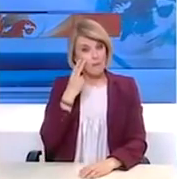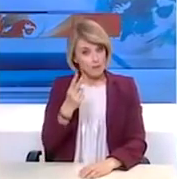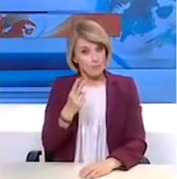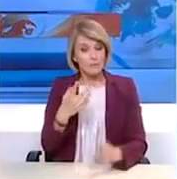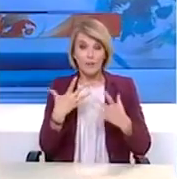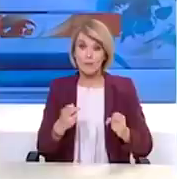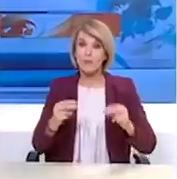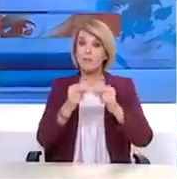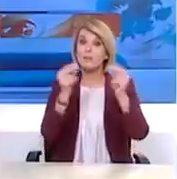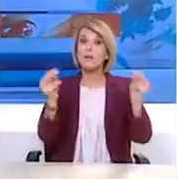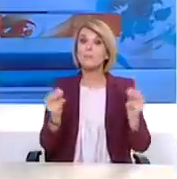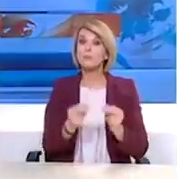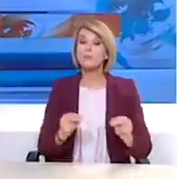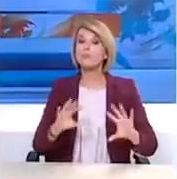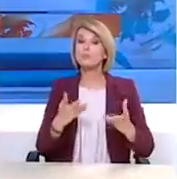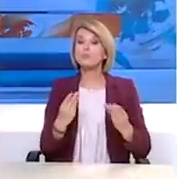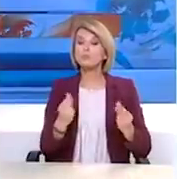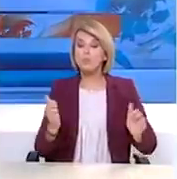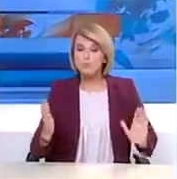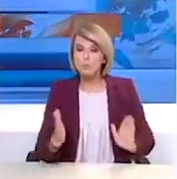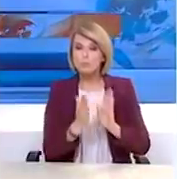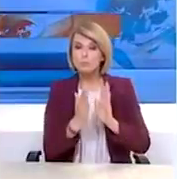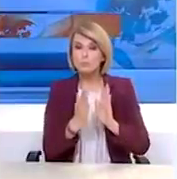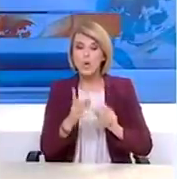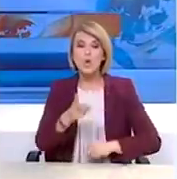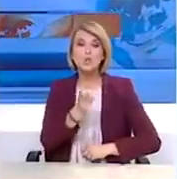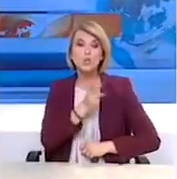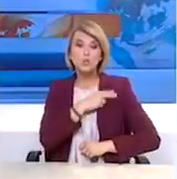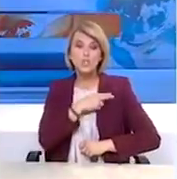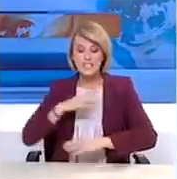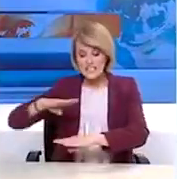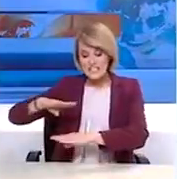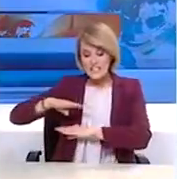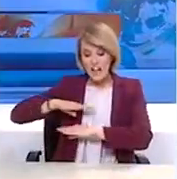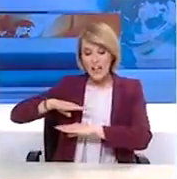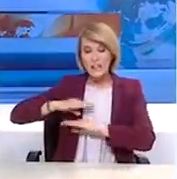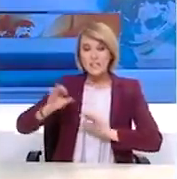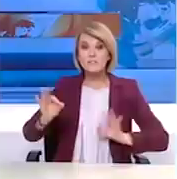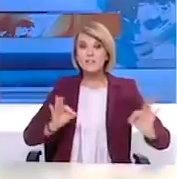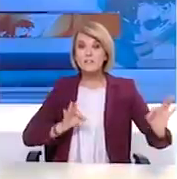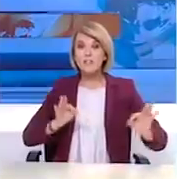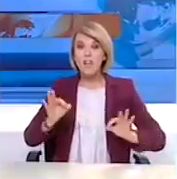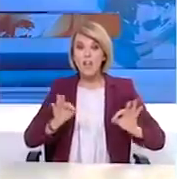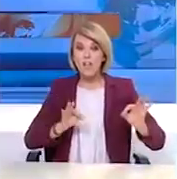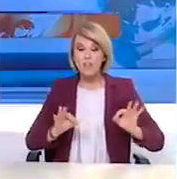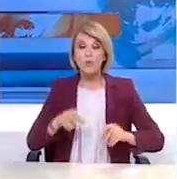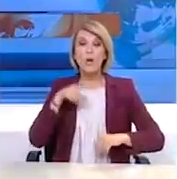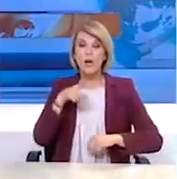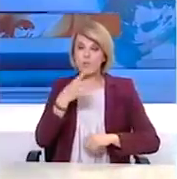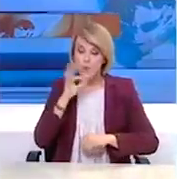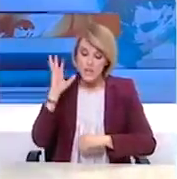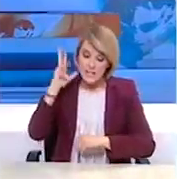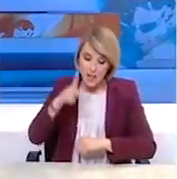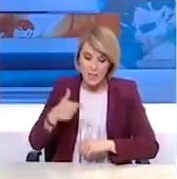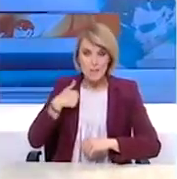της πανδημίας προϋποθέτει την προσαρμογή της στρατηγικής μας σε κάθε αλλαγή των δεδομένων. Γι' αυτό οι καθημερινά εξελίξεις